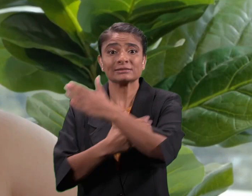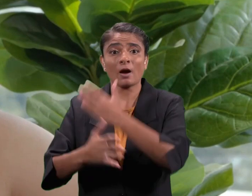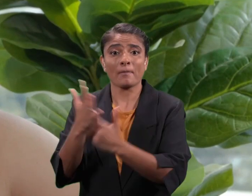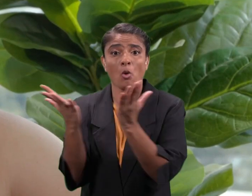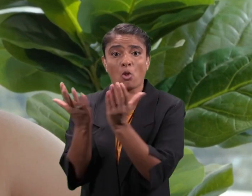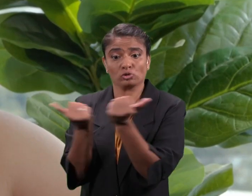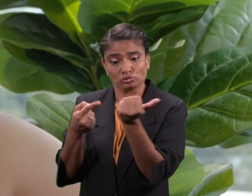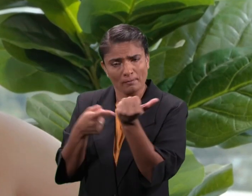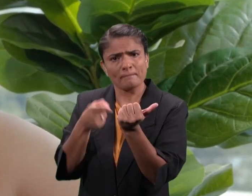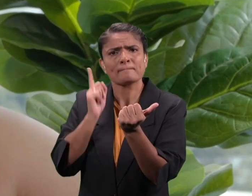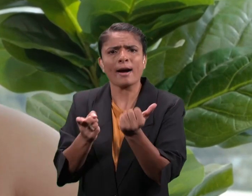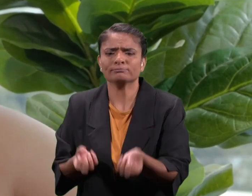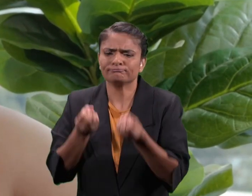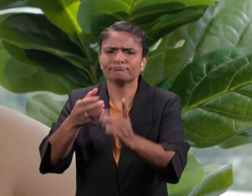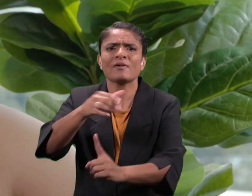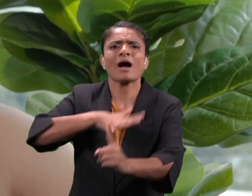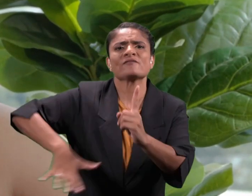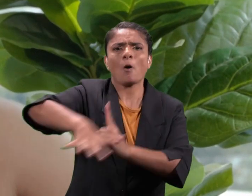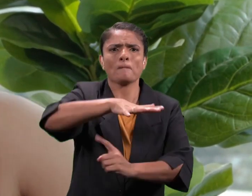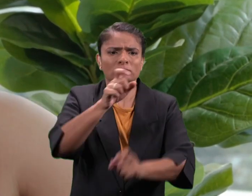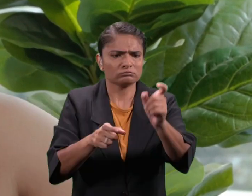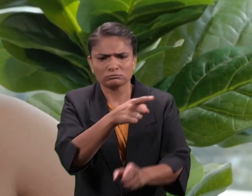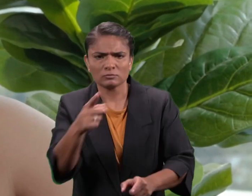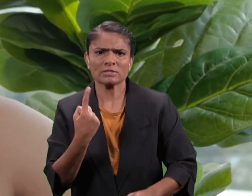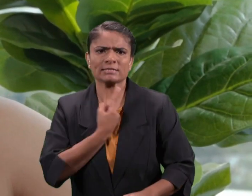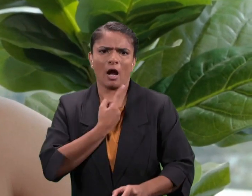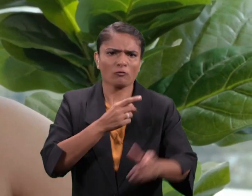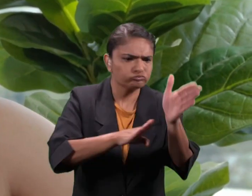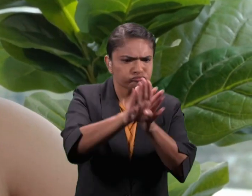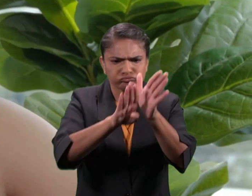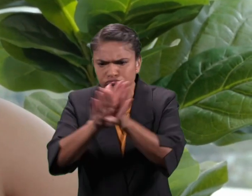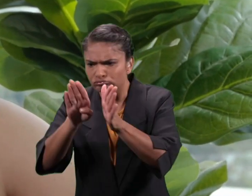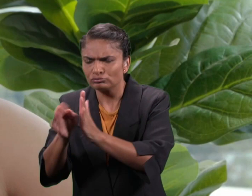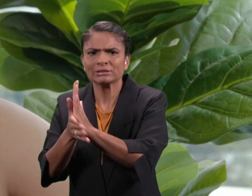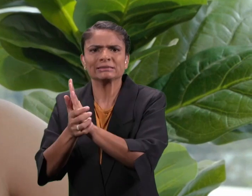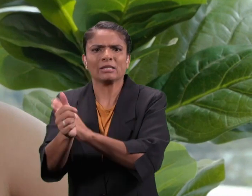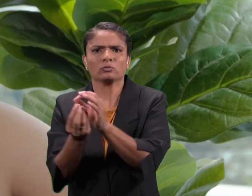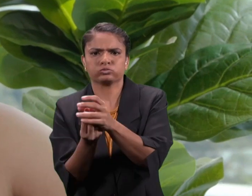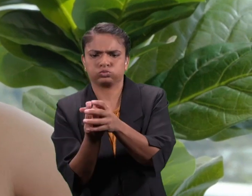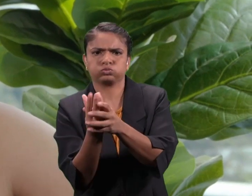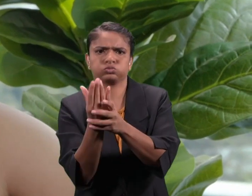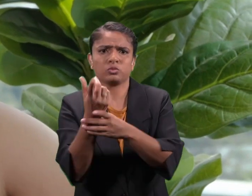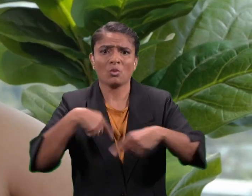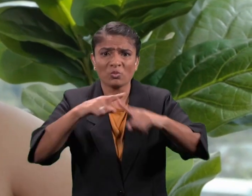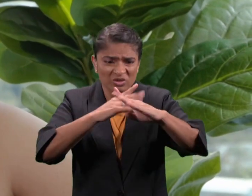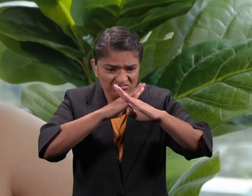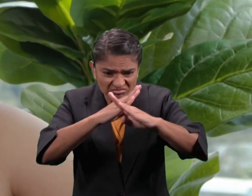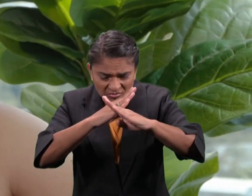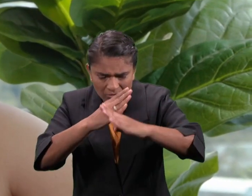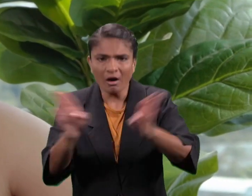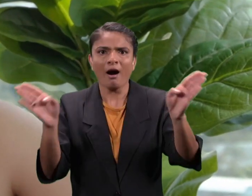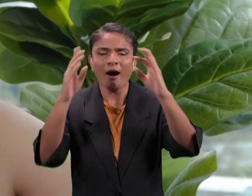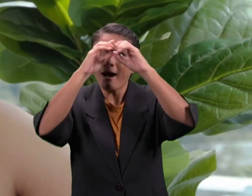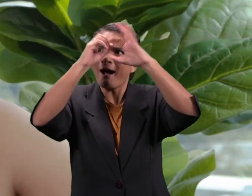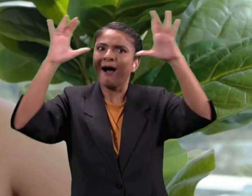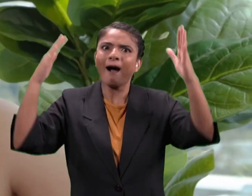Gestremde leerlingskappe is bedoel om 'n omgewing te bied waarin individue met gestremthede vaardighede kan ontwikkel wat hulle nooit gedroom het moontlik was